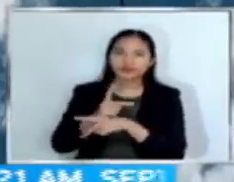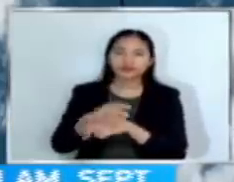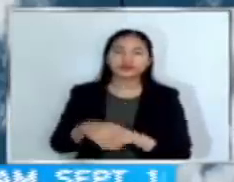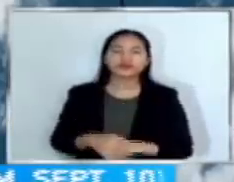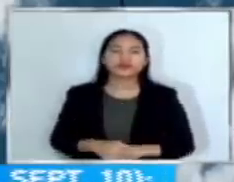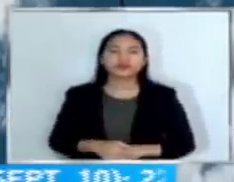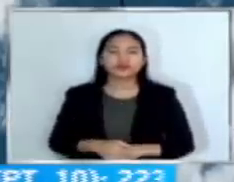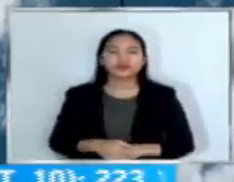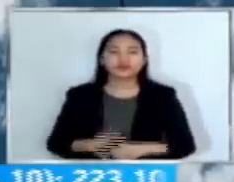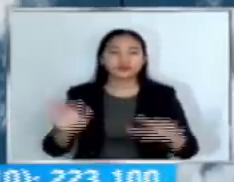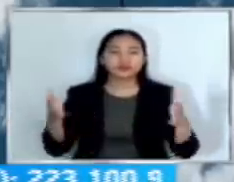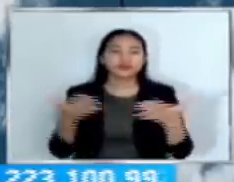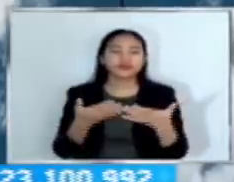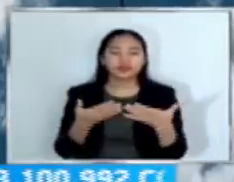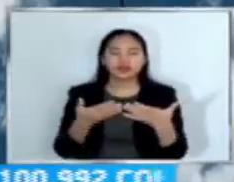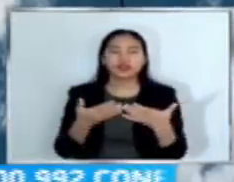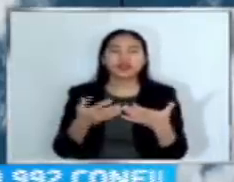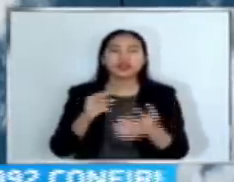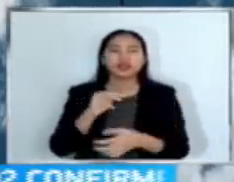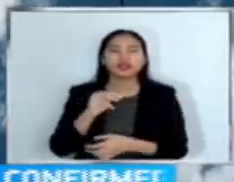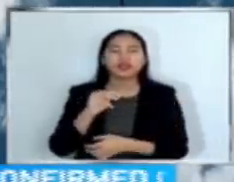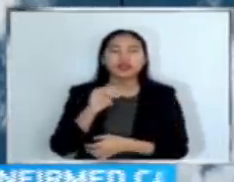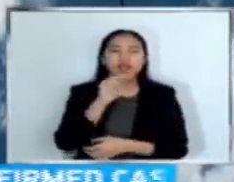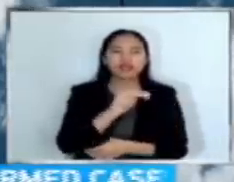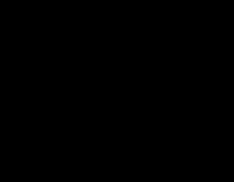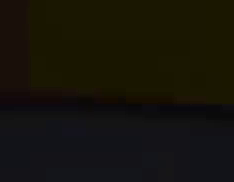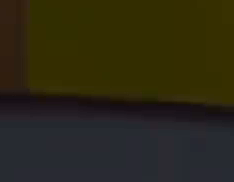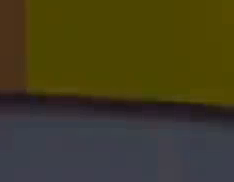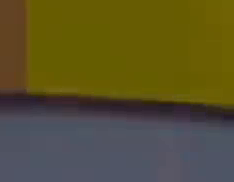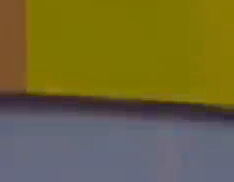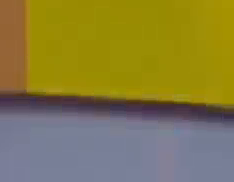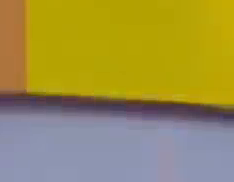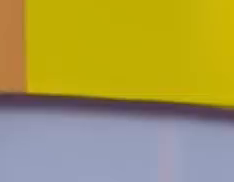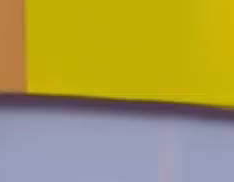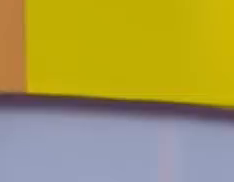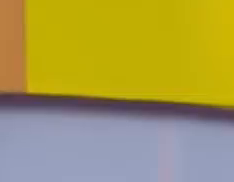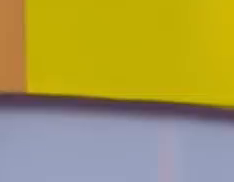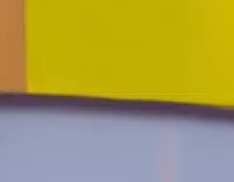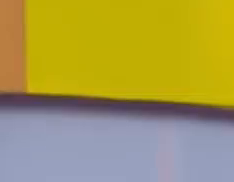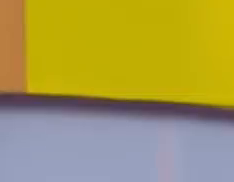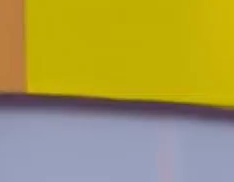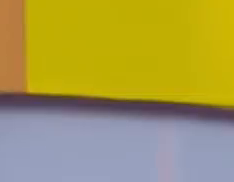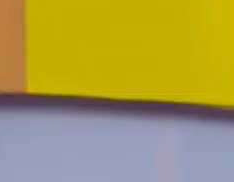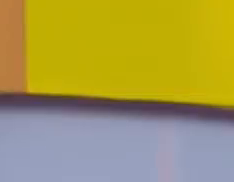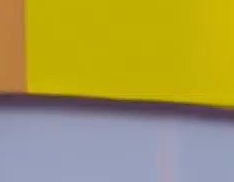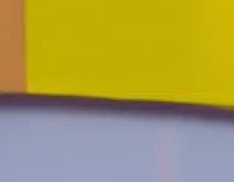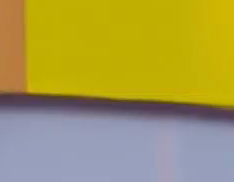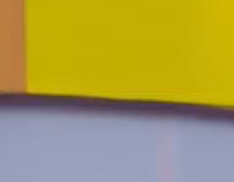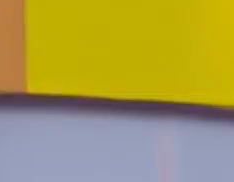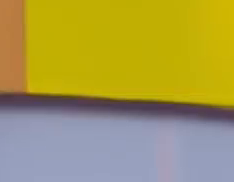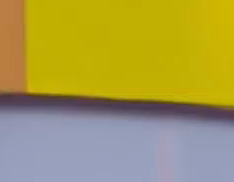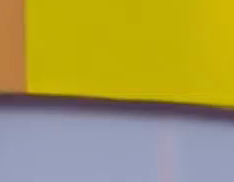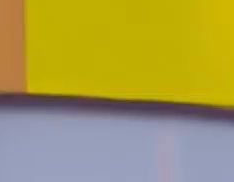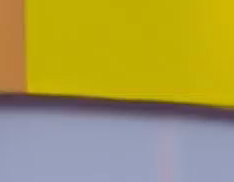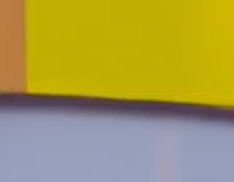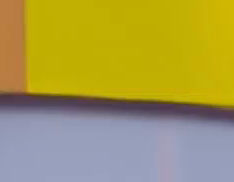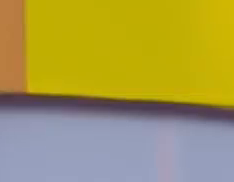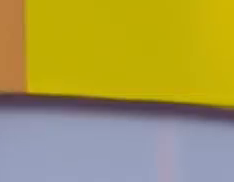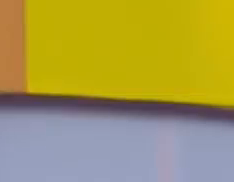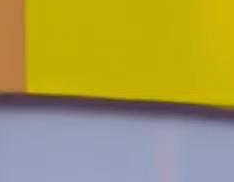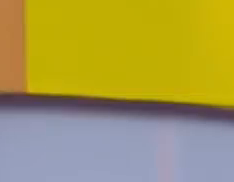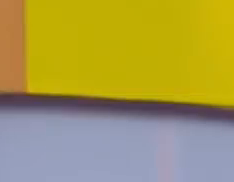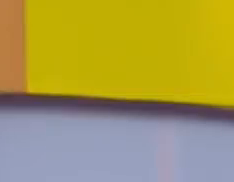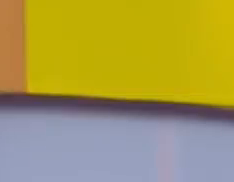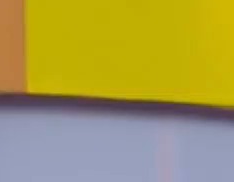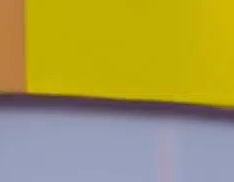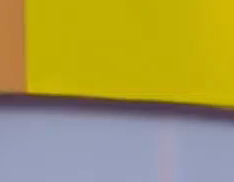Mark Timbal and the RRMC spokesperson. Maging updated sa mga maiinit na balita, maaari pong mapanood